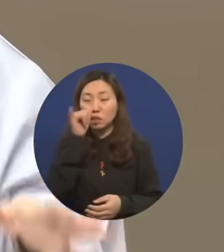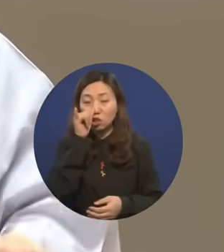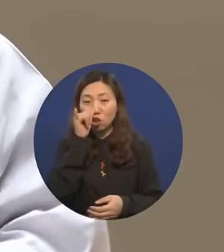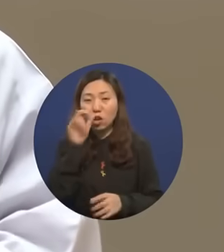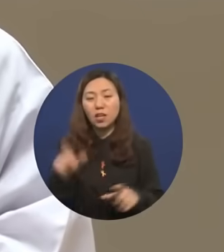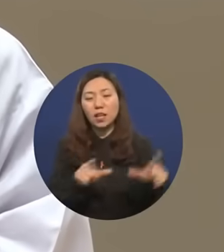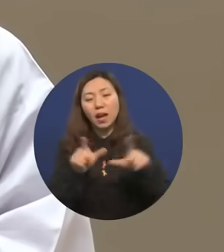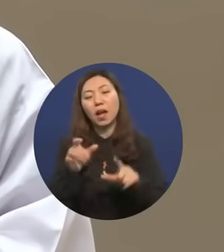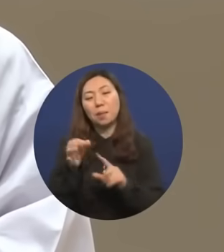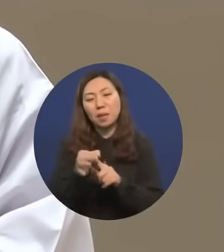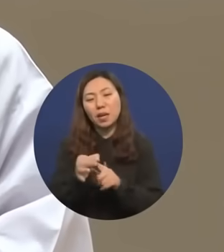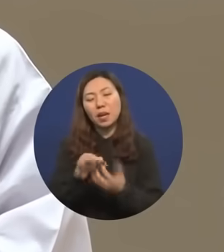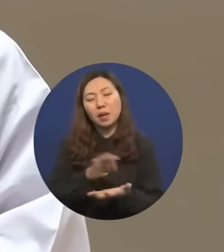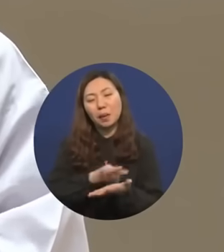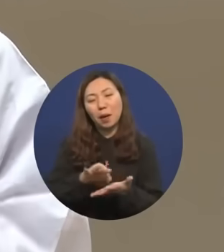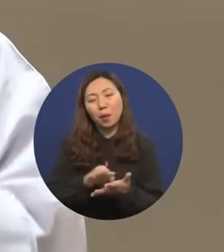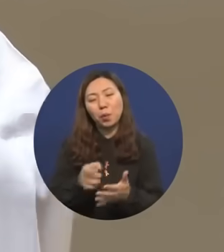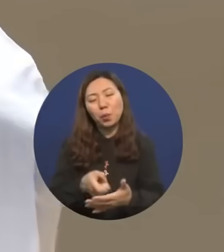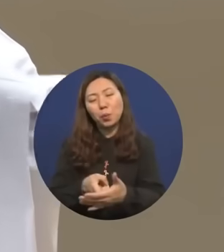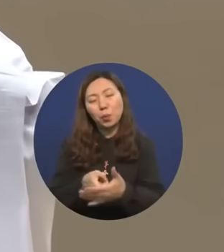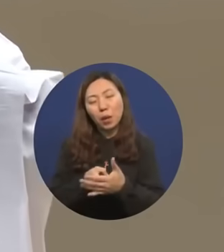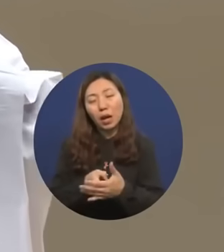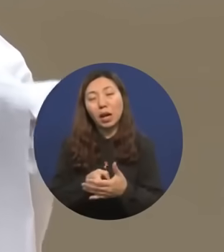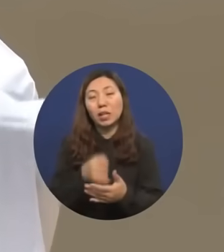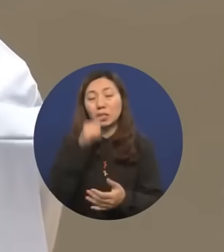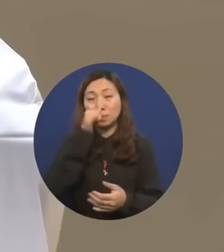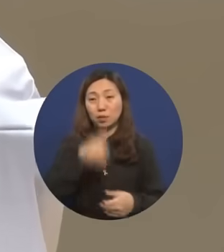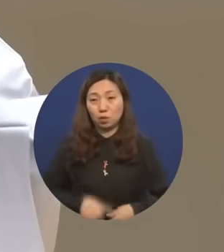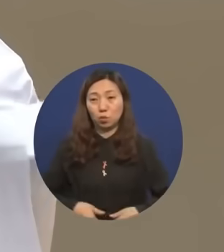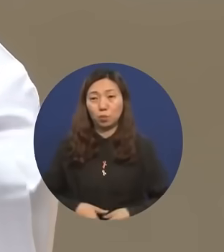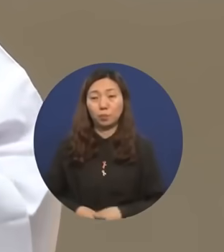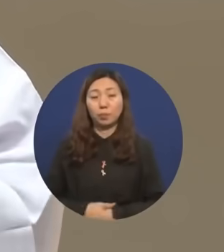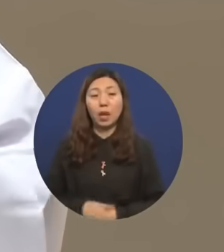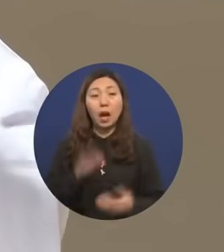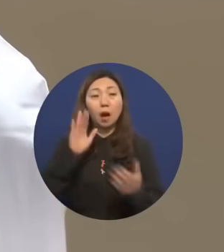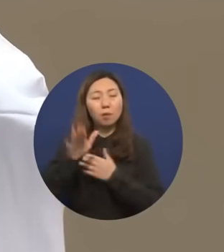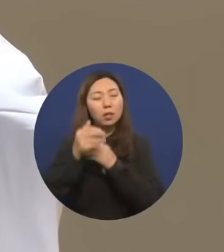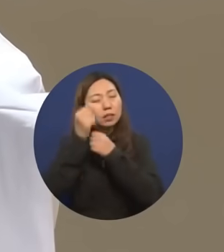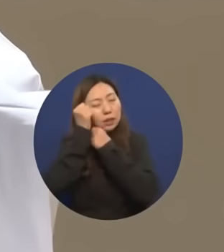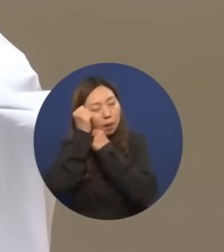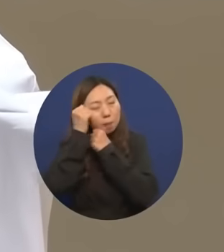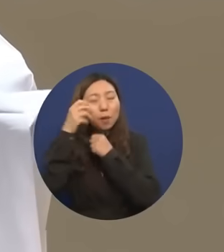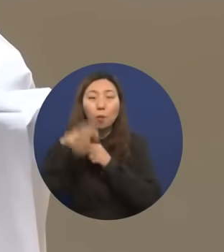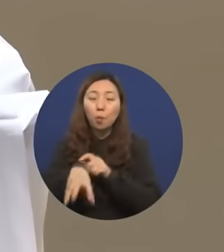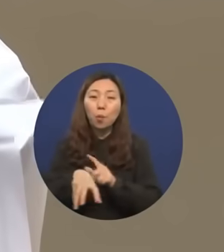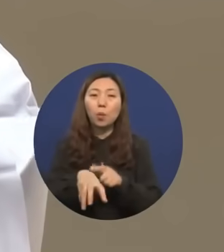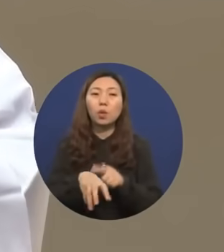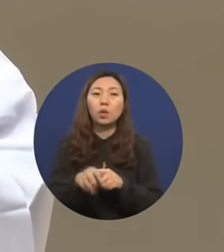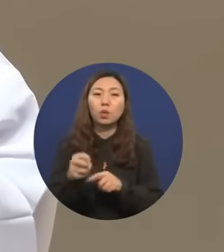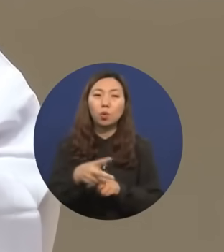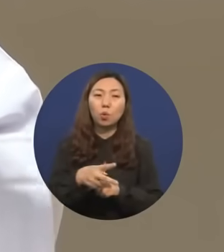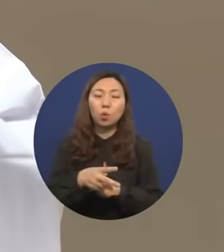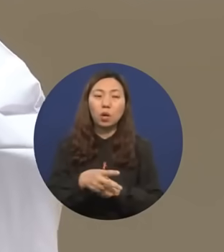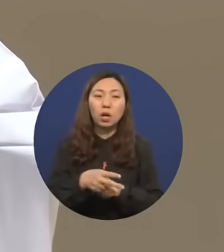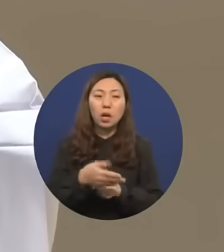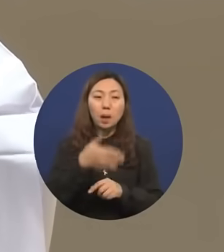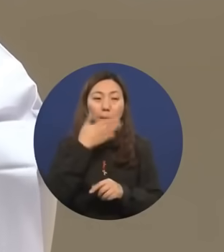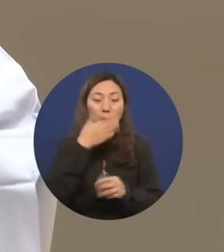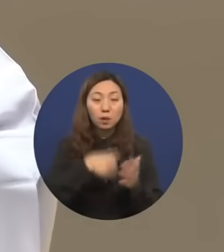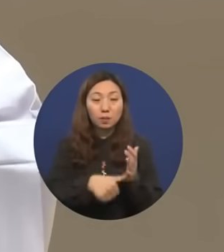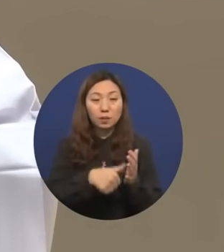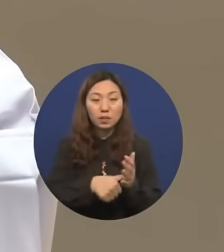걸 조금 줄이고 이렇게 해야지. 지금 우리나라의 숙박업이든 무슨 뭐 식품점이든